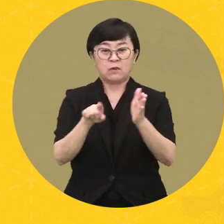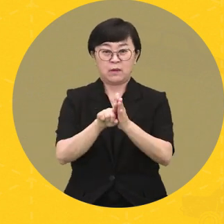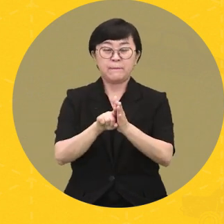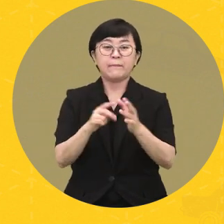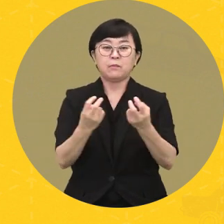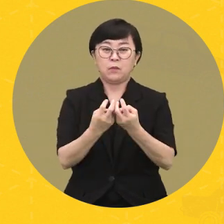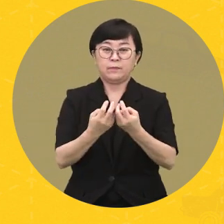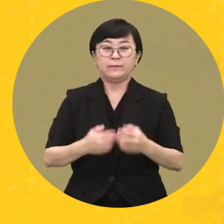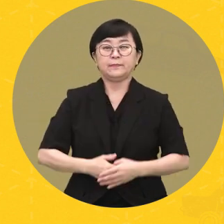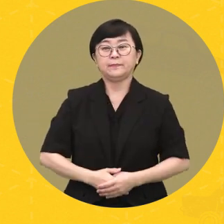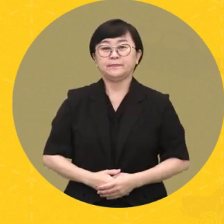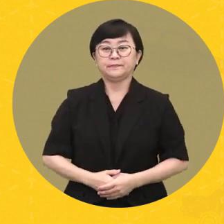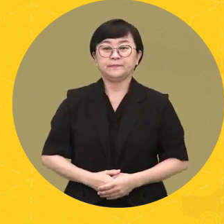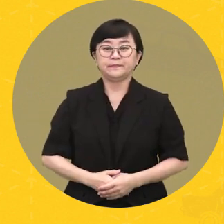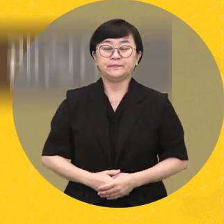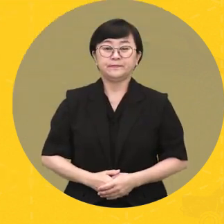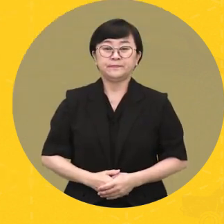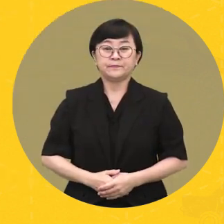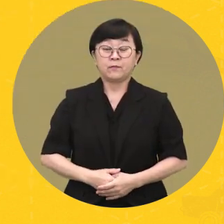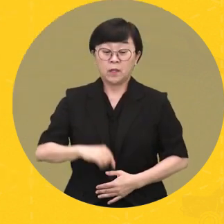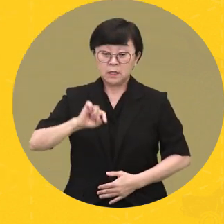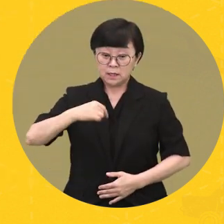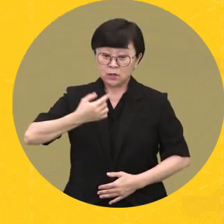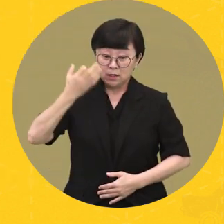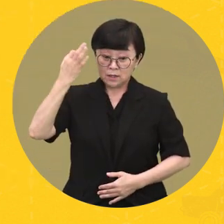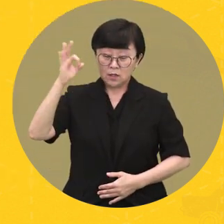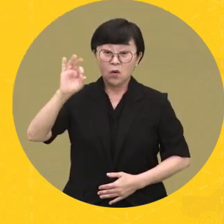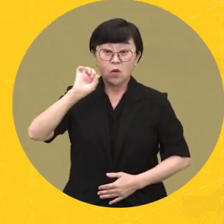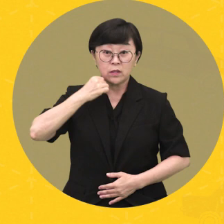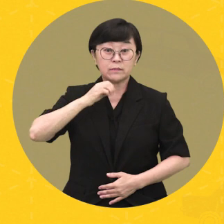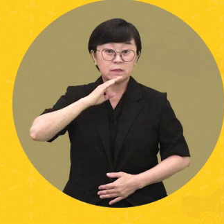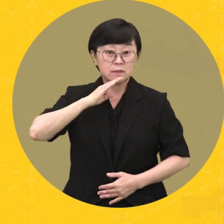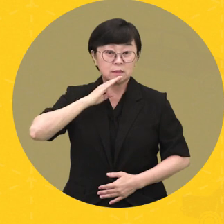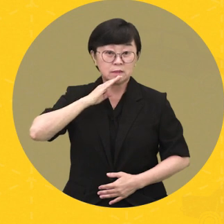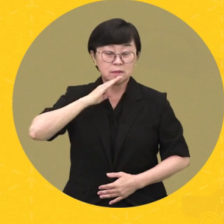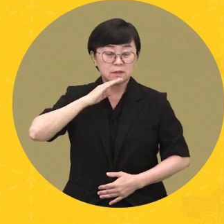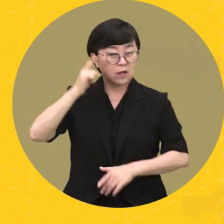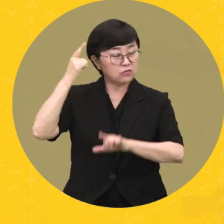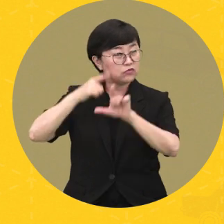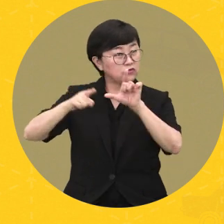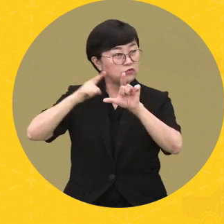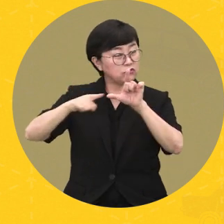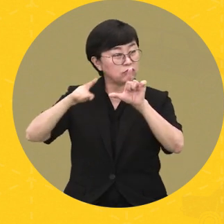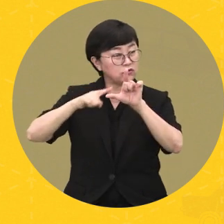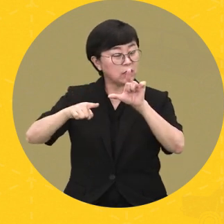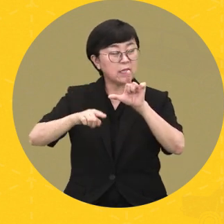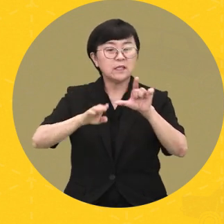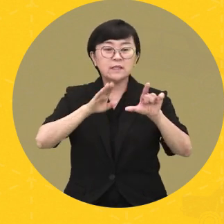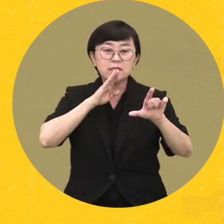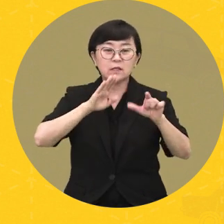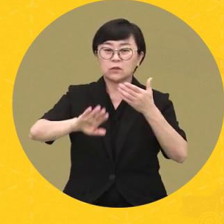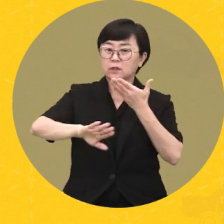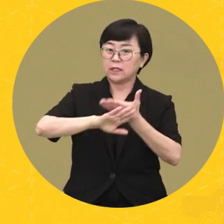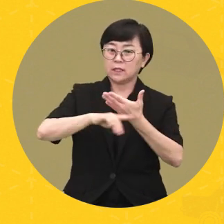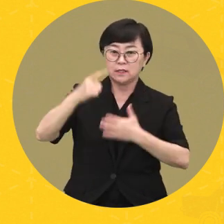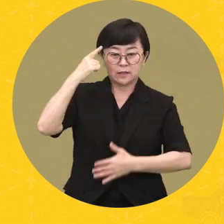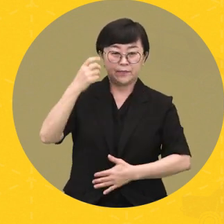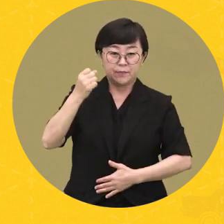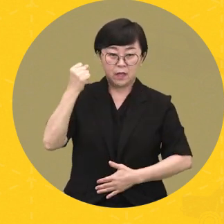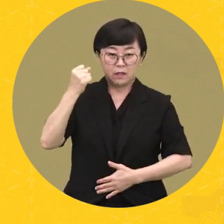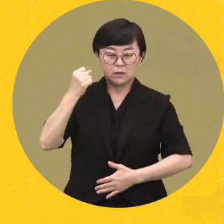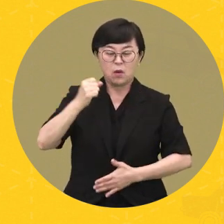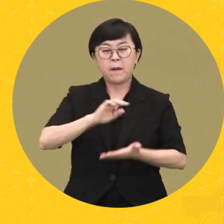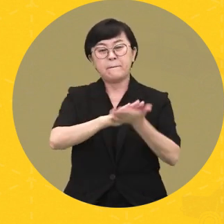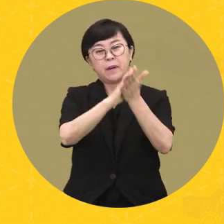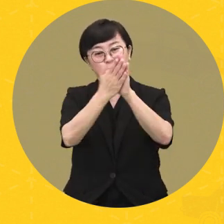정당화시키는 방법입니다. 스스로 인정하기 어려운 상황을 무의식 중에 사실과 다르게 인식하고 그럴듯하게